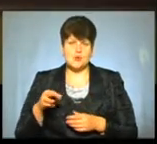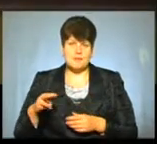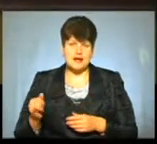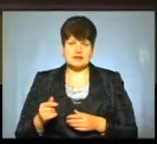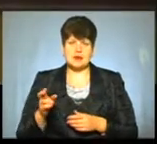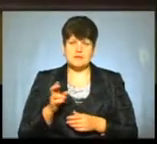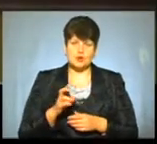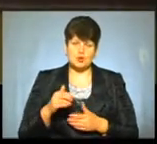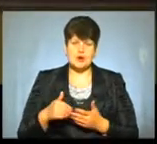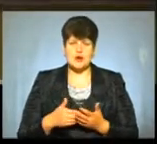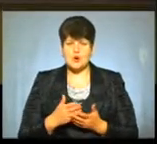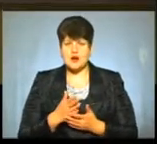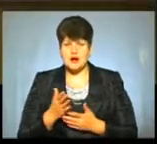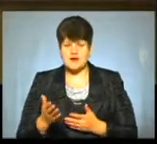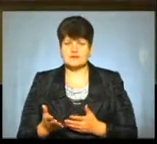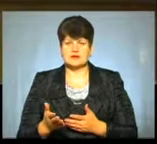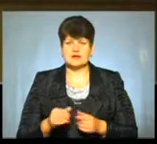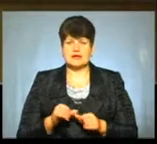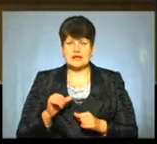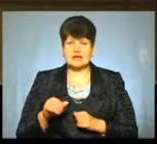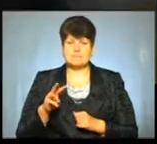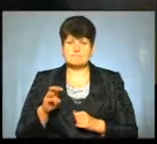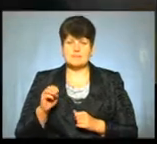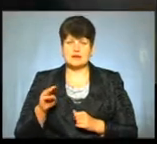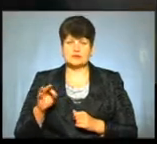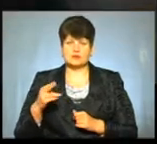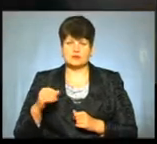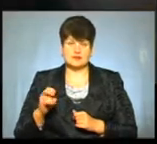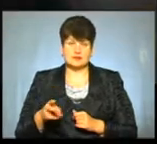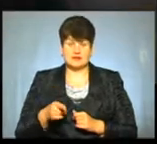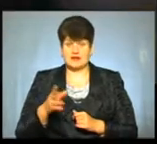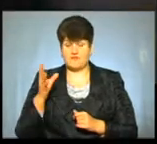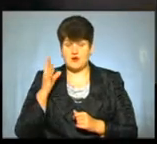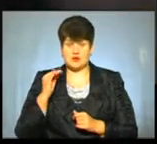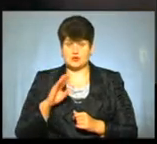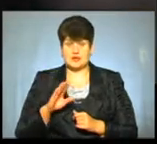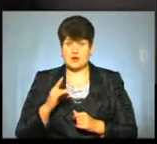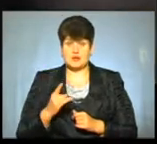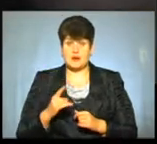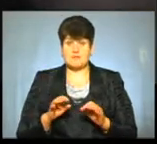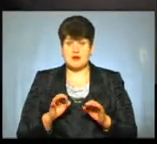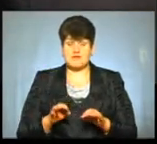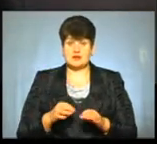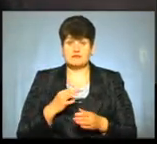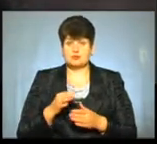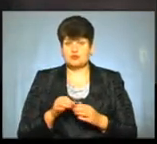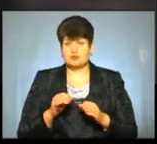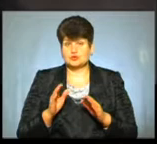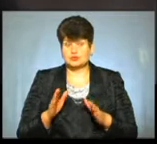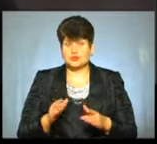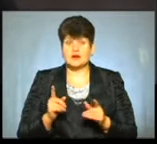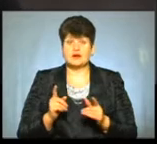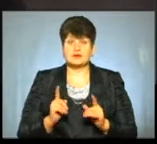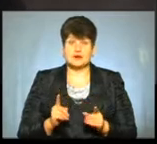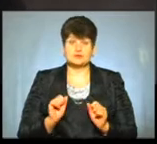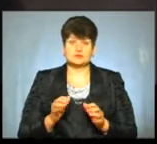геометрія, біологія, географія, крім методик. Таке враження, що там не одна правильна відповідь може бути,